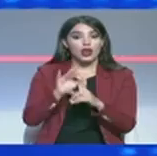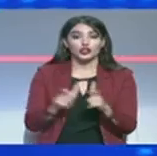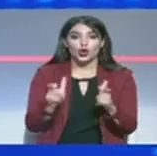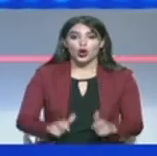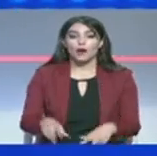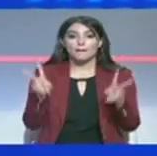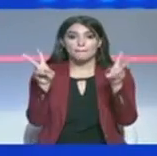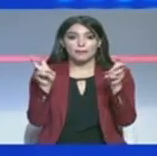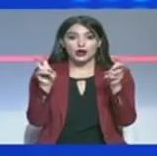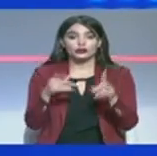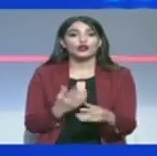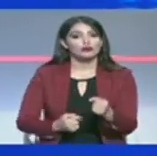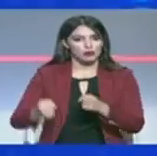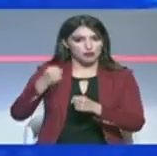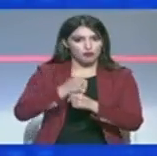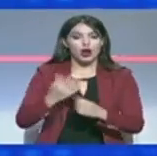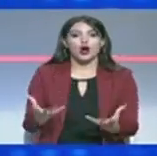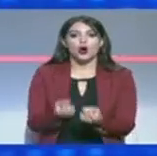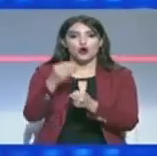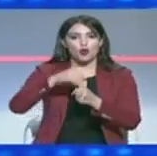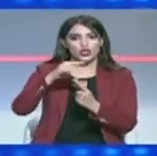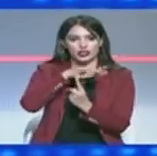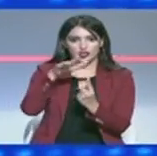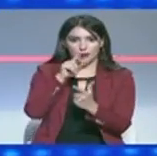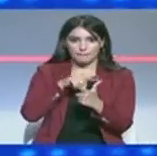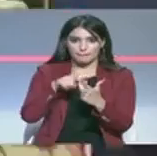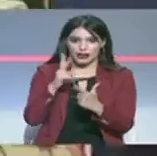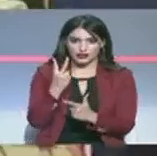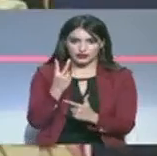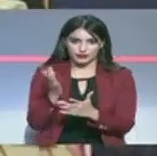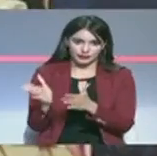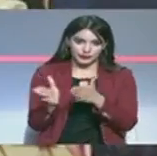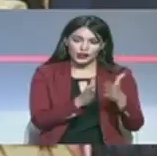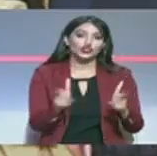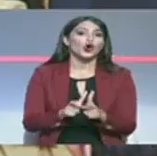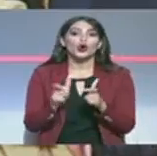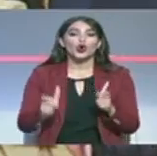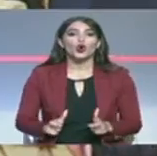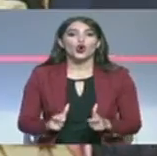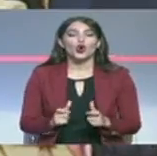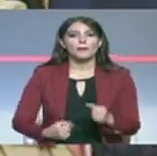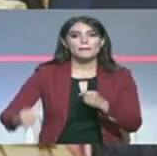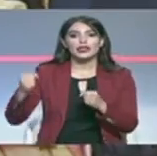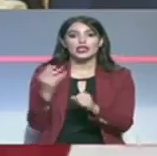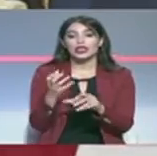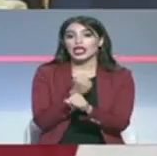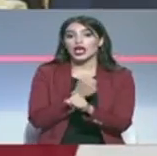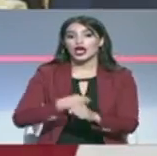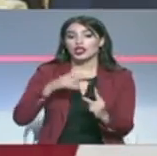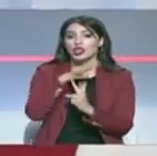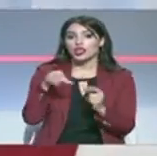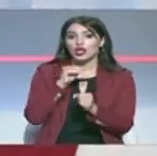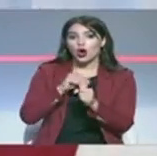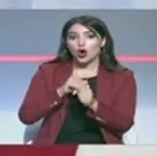عنوانها الأبرز منجز اقتصادي واجتماعي. حكومة منجز اقتصادي واجتماعي، هذا